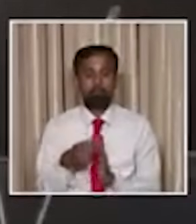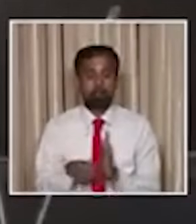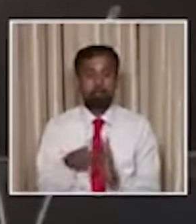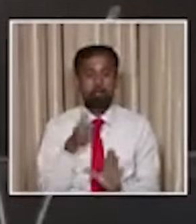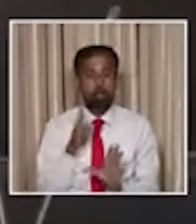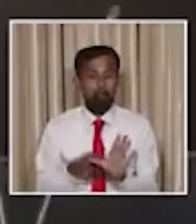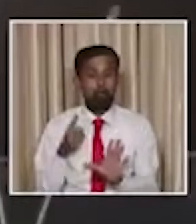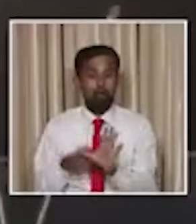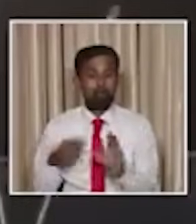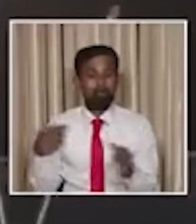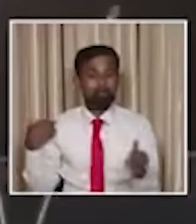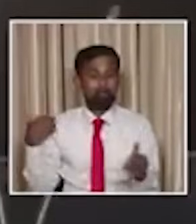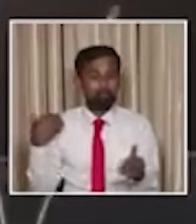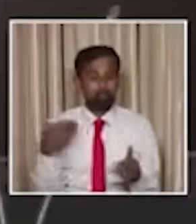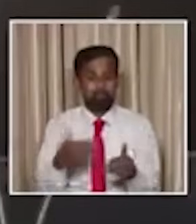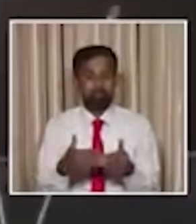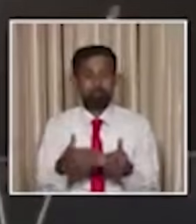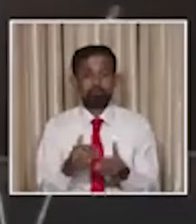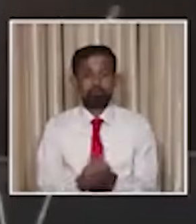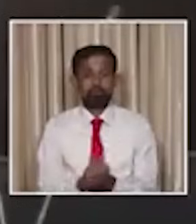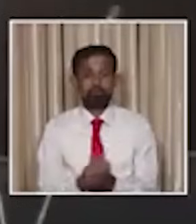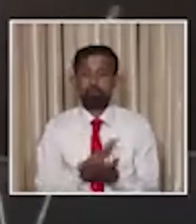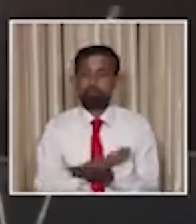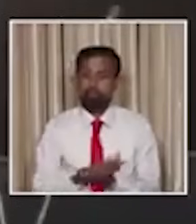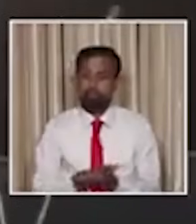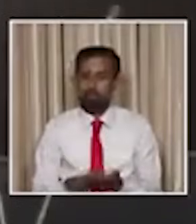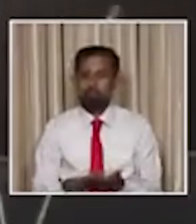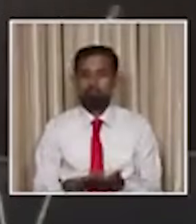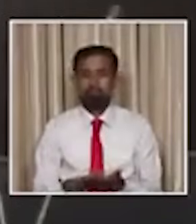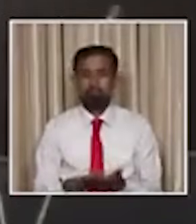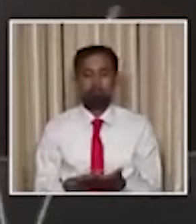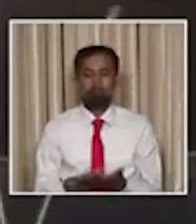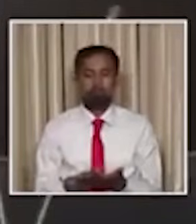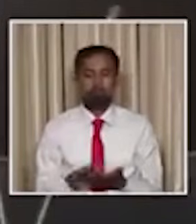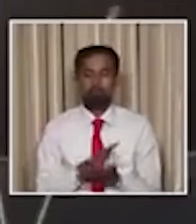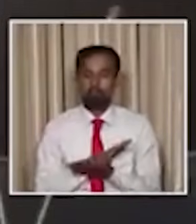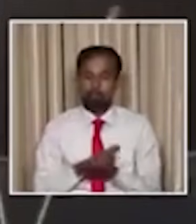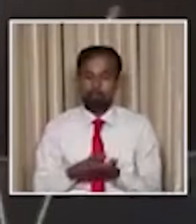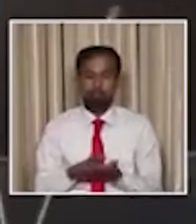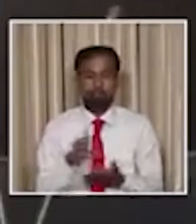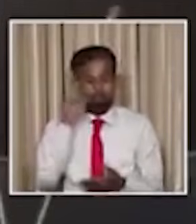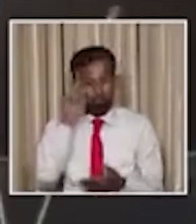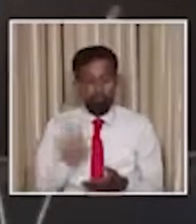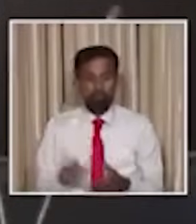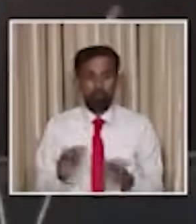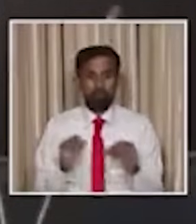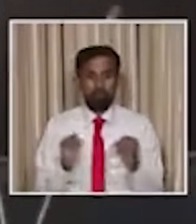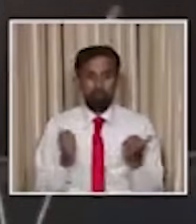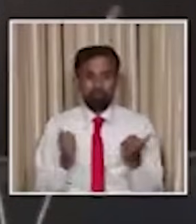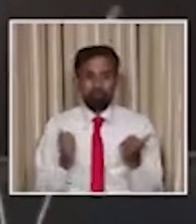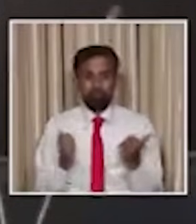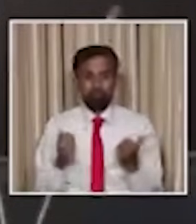முஸ்லிம் சமுதாயத்தின் மீது ஒரு சாபக்கேட்டை உருவாக்கி அந்த கூட்டம்தான் இந்த பாஸ்கு சம்பவத்துக்கு பின்னால் இருந்தார்கள் என்ற